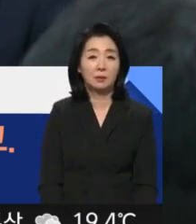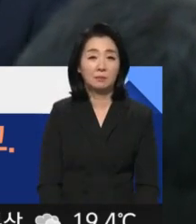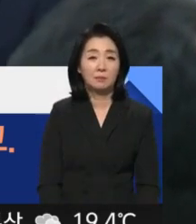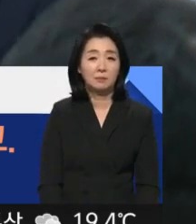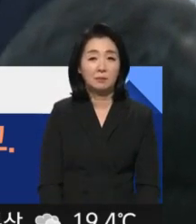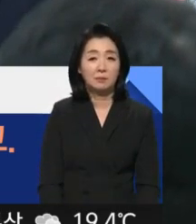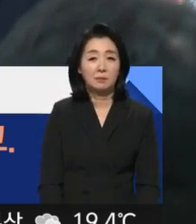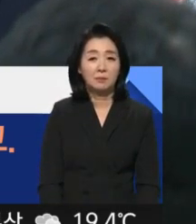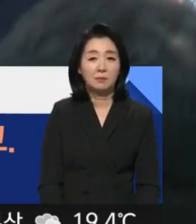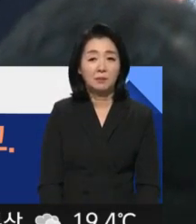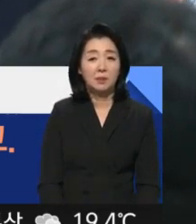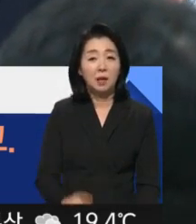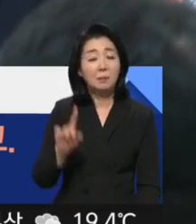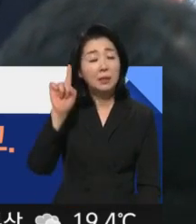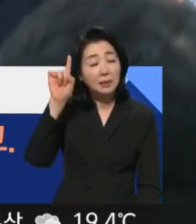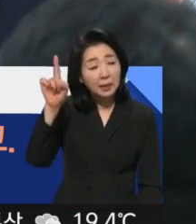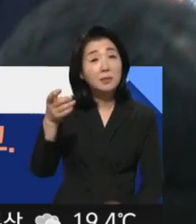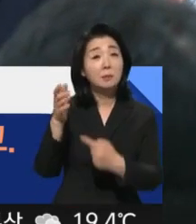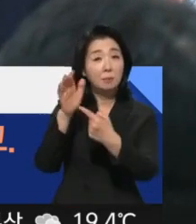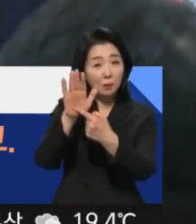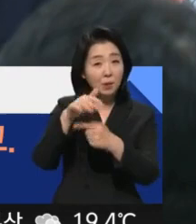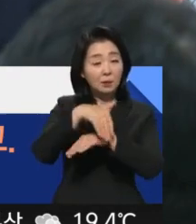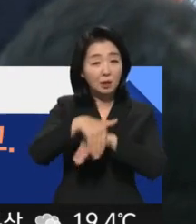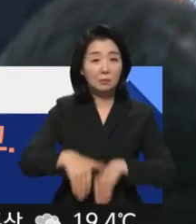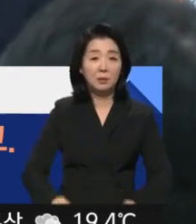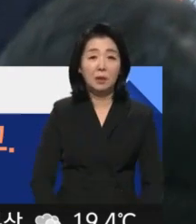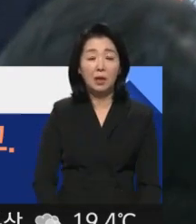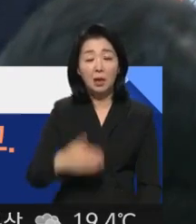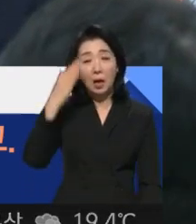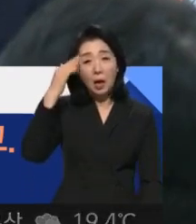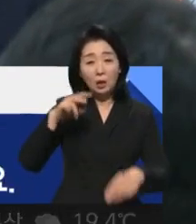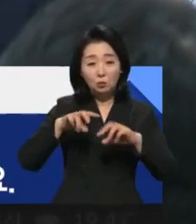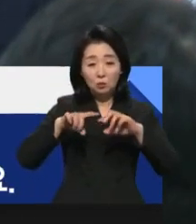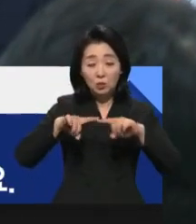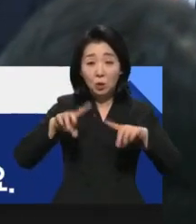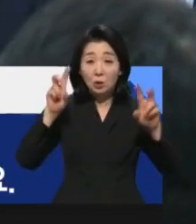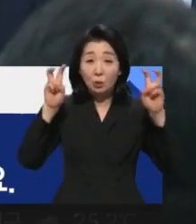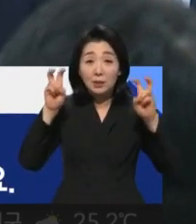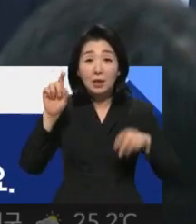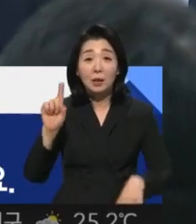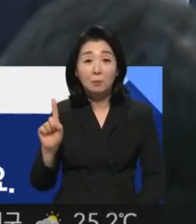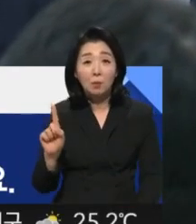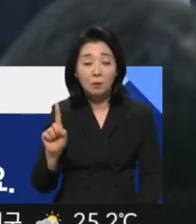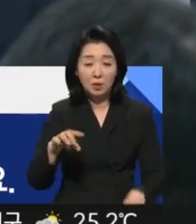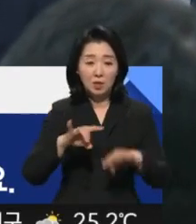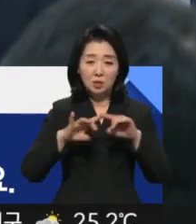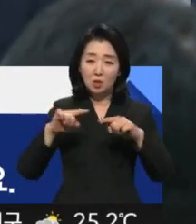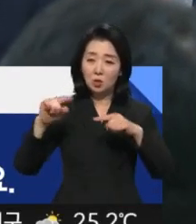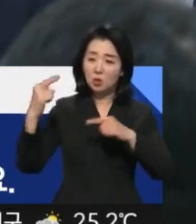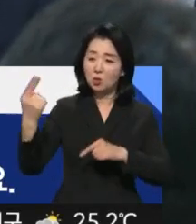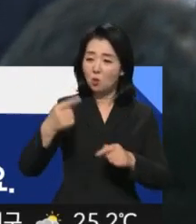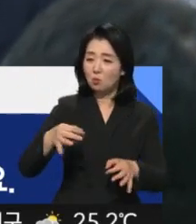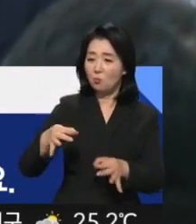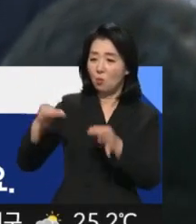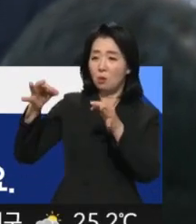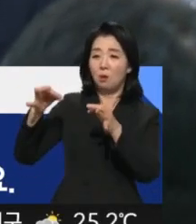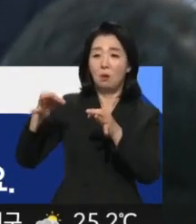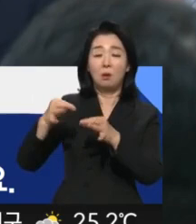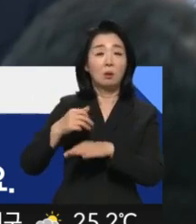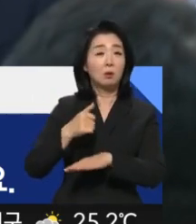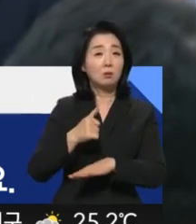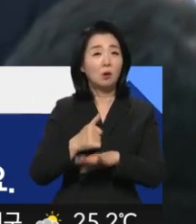아마 발표하실 거 한전에서. 네, 한전 측에서는 하여간 이 결국 전기요금 올리는 건 국민들에게 부담을 주는